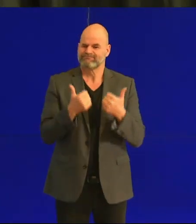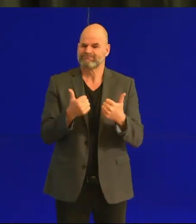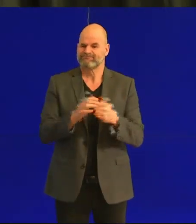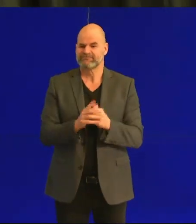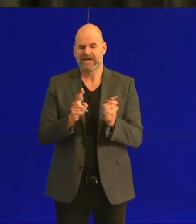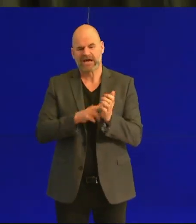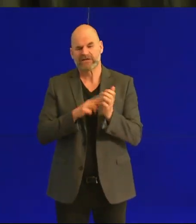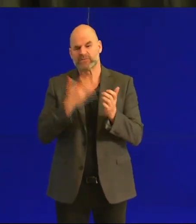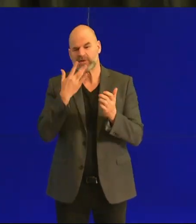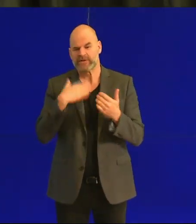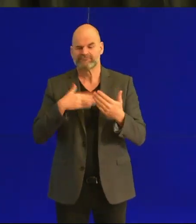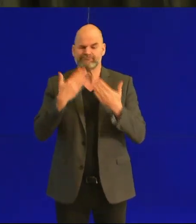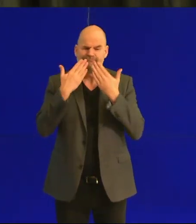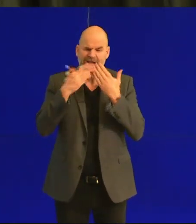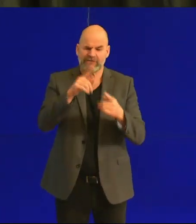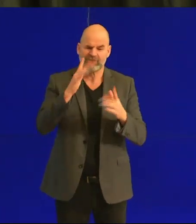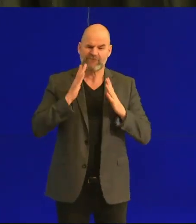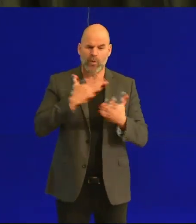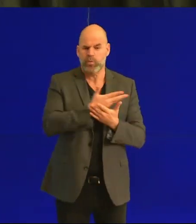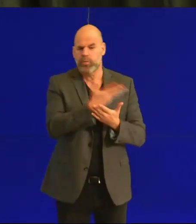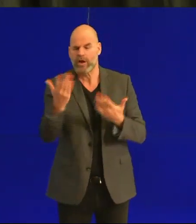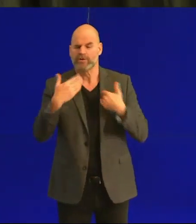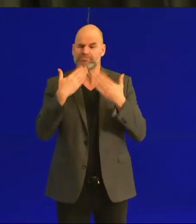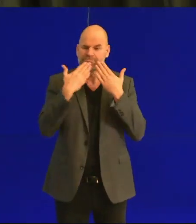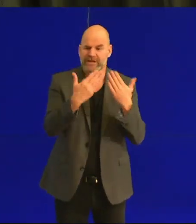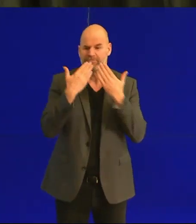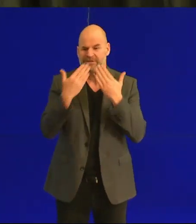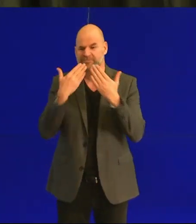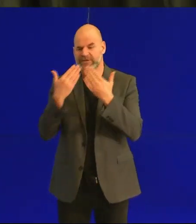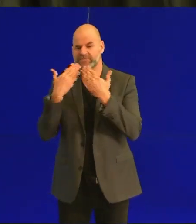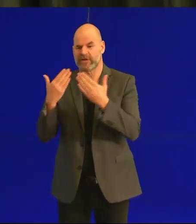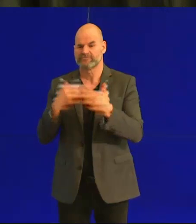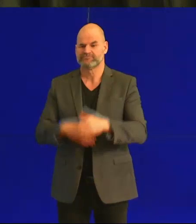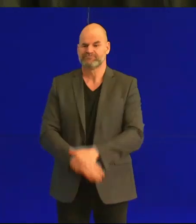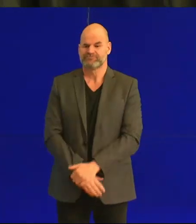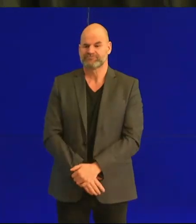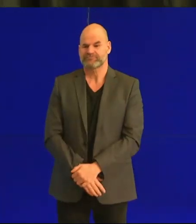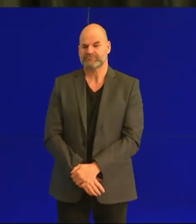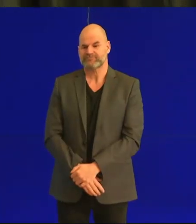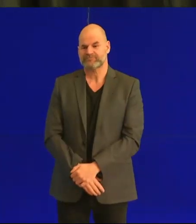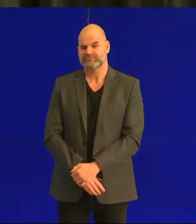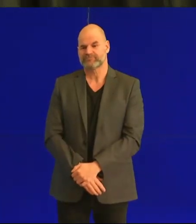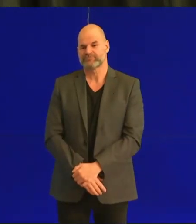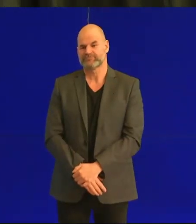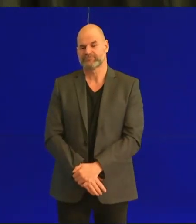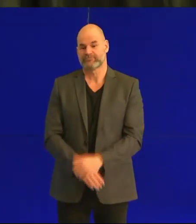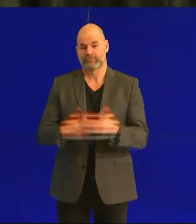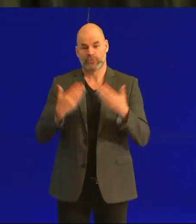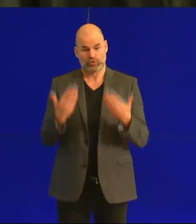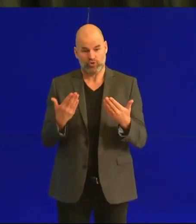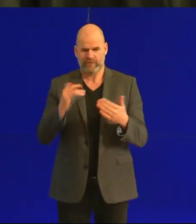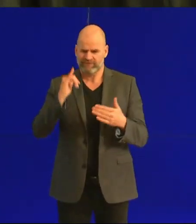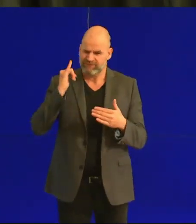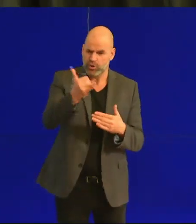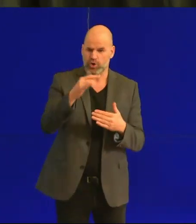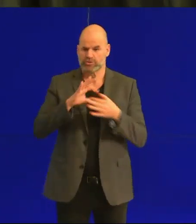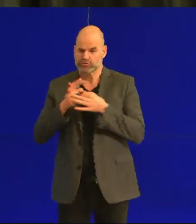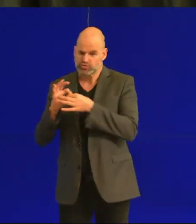déville mc1 d'arthrite au christ il a démoli que cette fois ci lève de solidaridad follereau des blessures